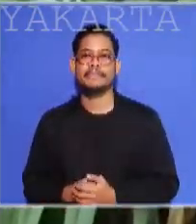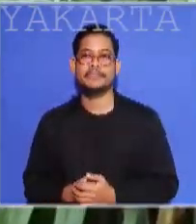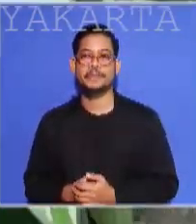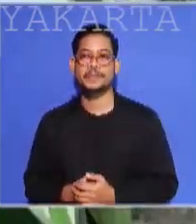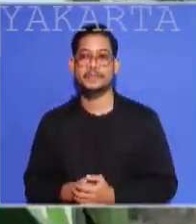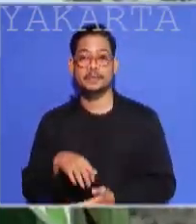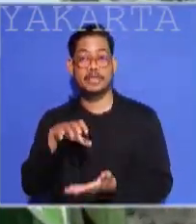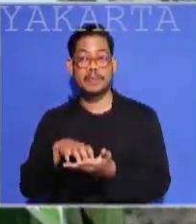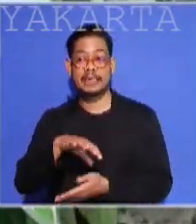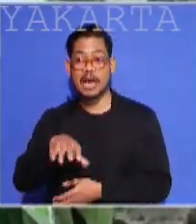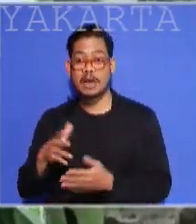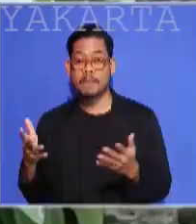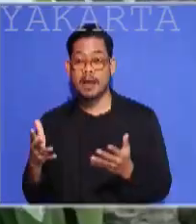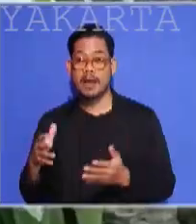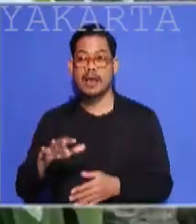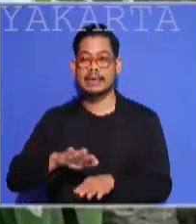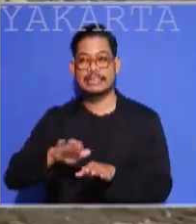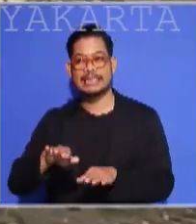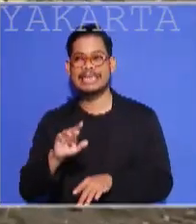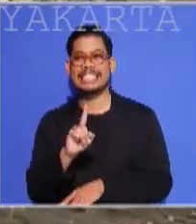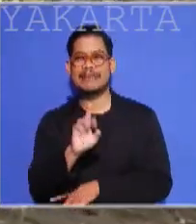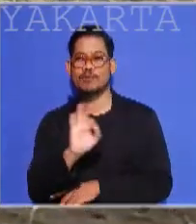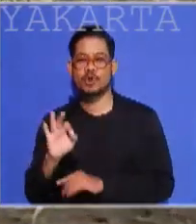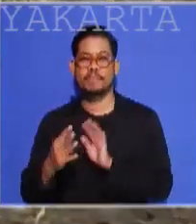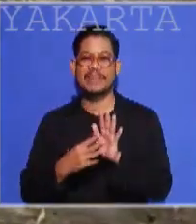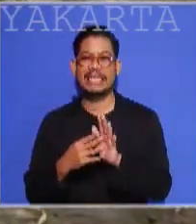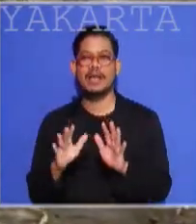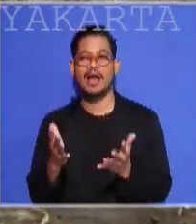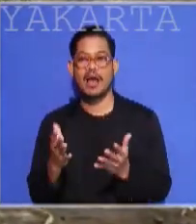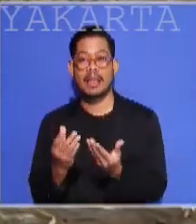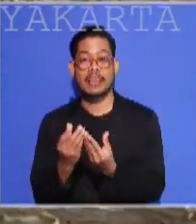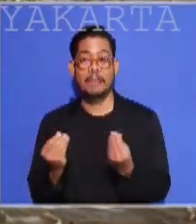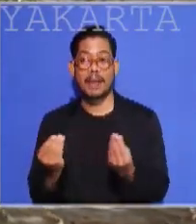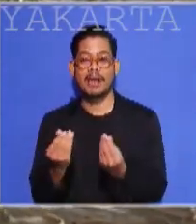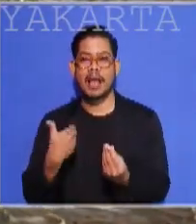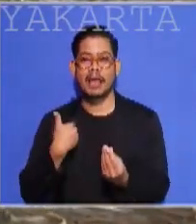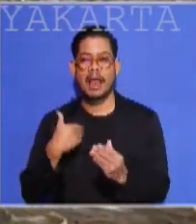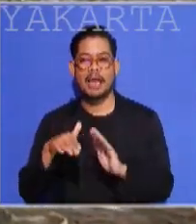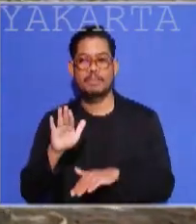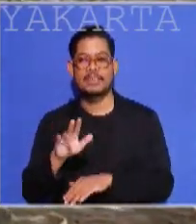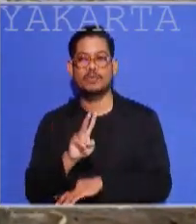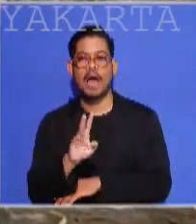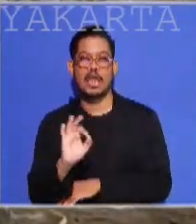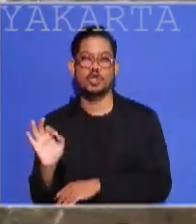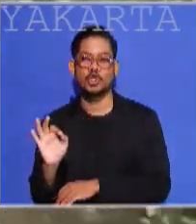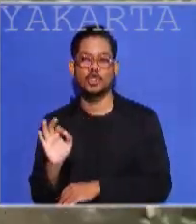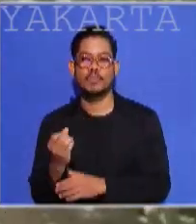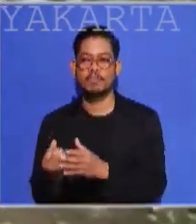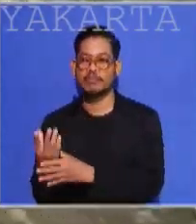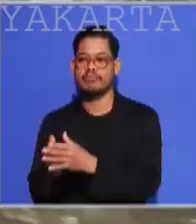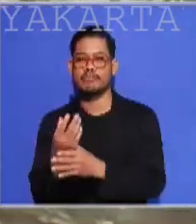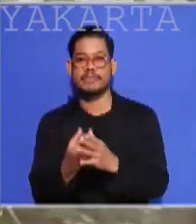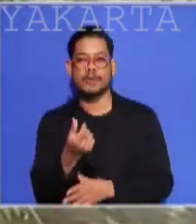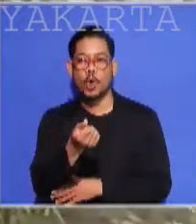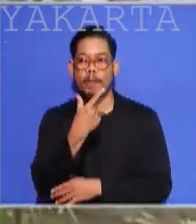Menempati area seluas kurang lebih 1.000 meter persegi, Taman Jamu ini memiliki lebih dari 200 jenis koleksi tanaman obat herbal serta